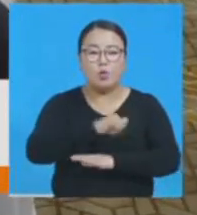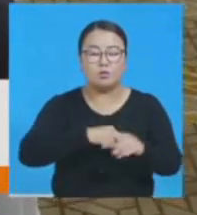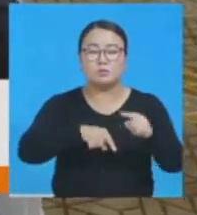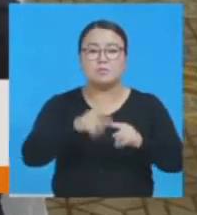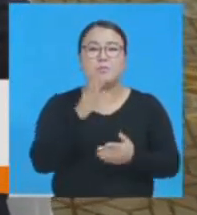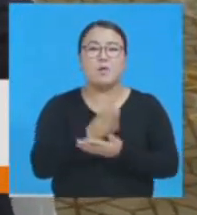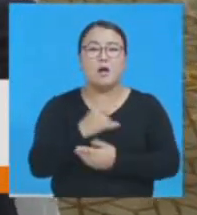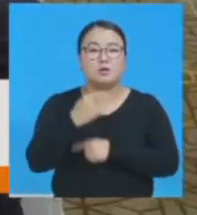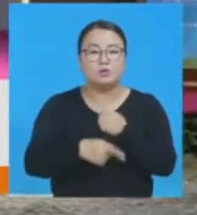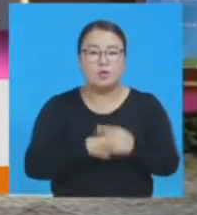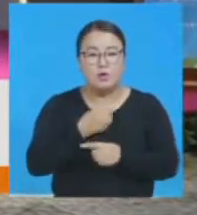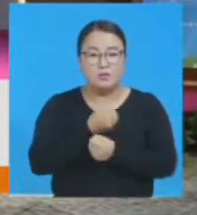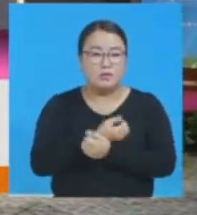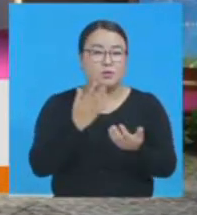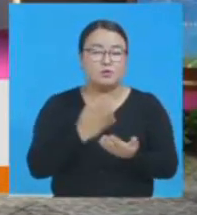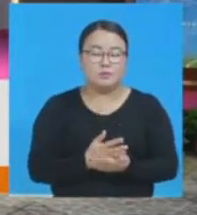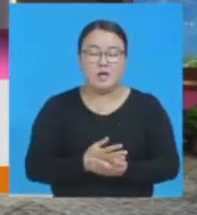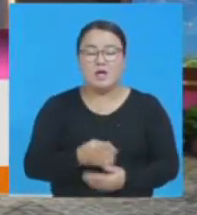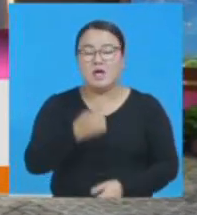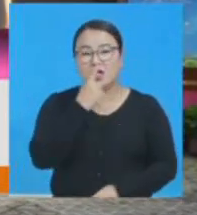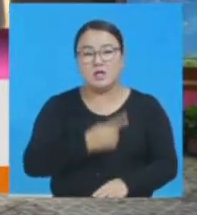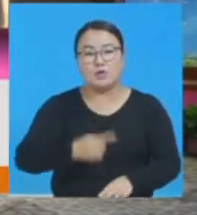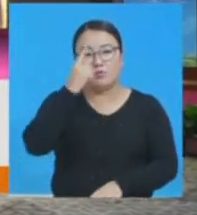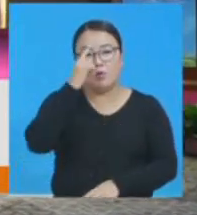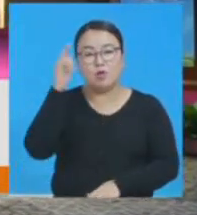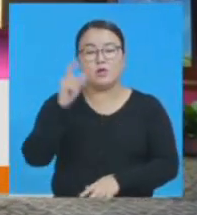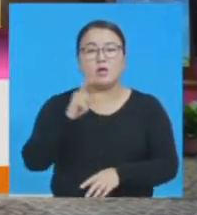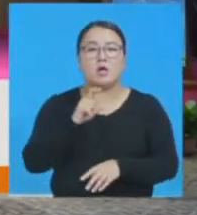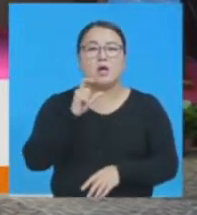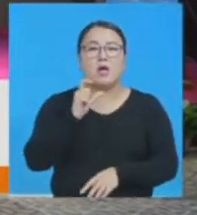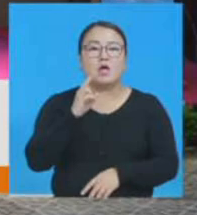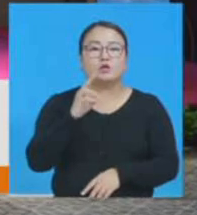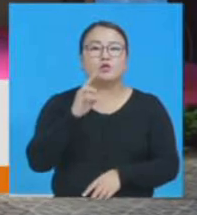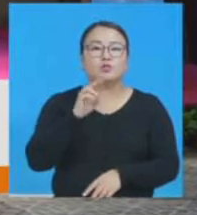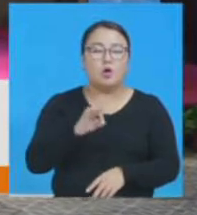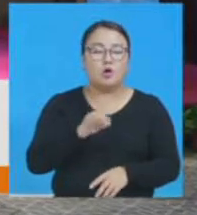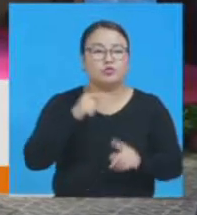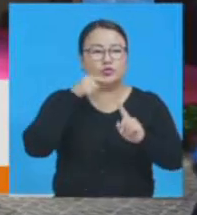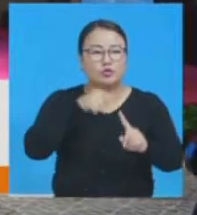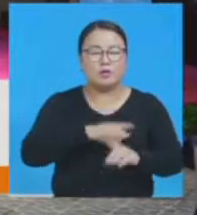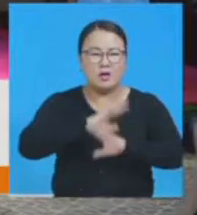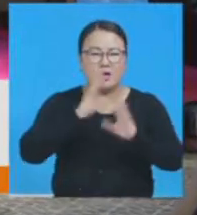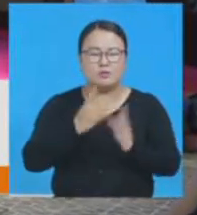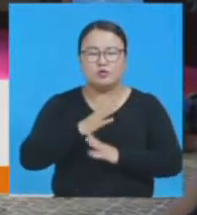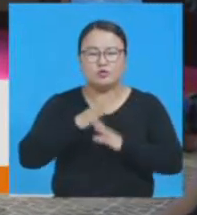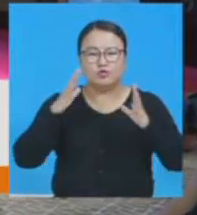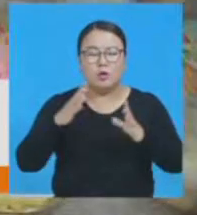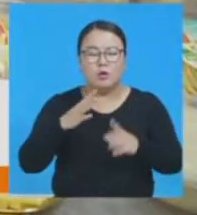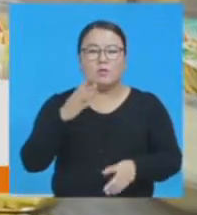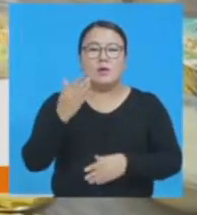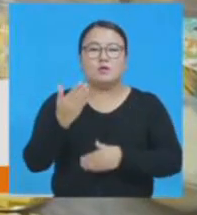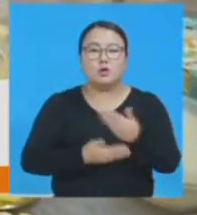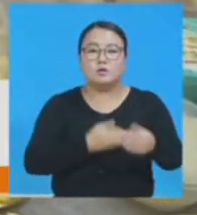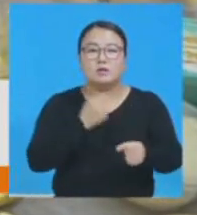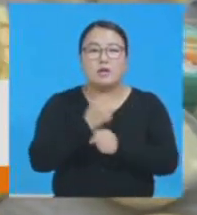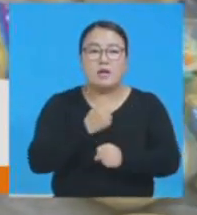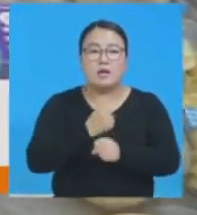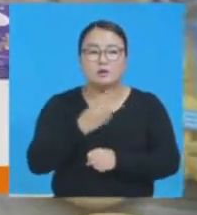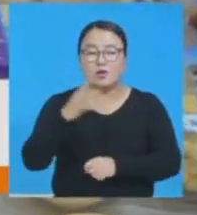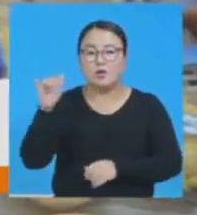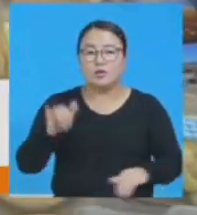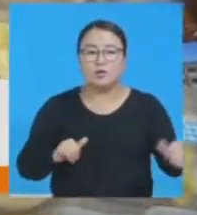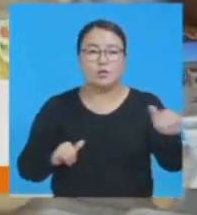гэдгийг албаны хүмүүс хэллээ. Харин Хятад Монголын экспо зориулсан дээд зэрэглийн хамтын ажиллагаа солилцооны давтсан нь хоёр талын үйл